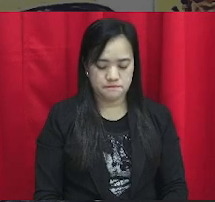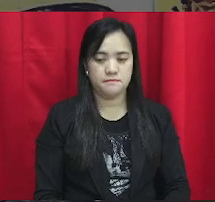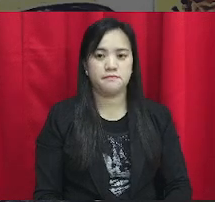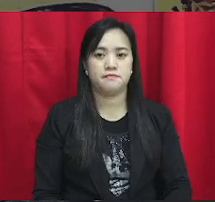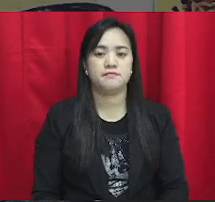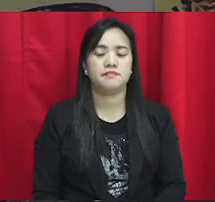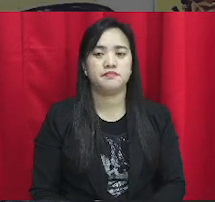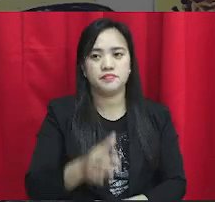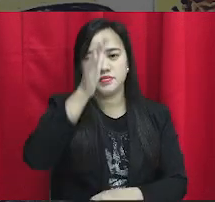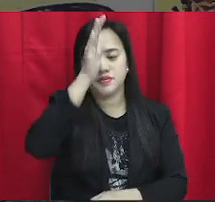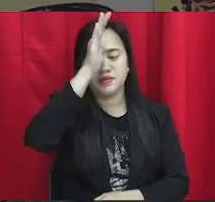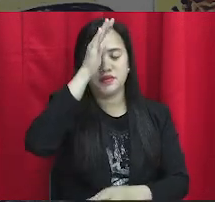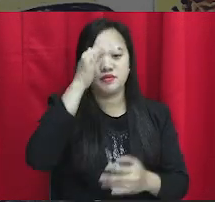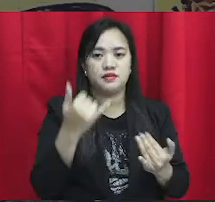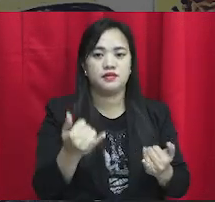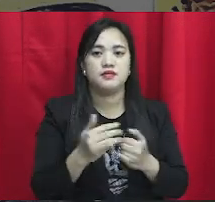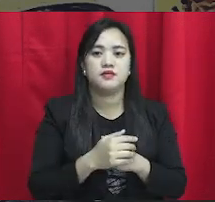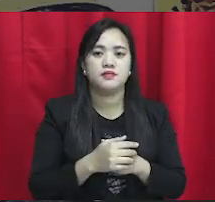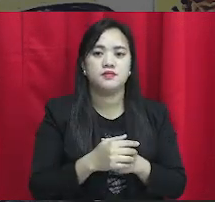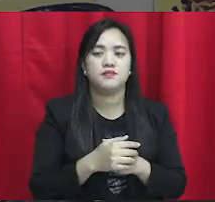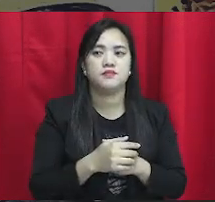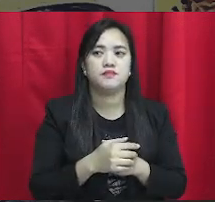Si tatay, ilan taon na si tatay?